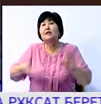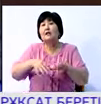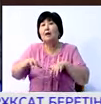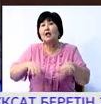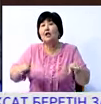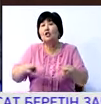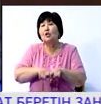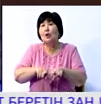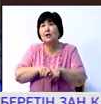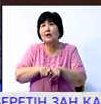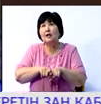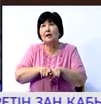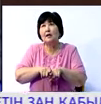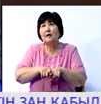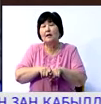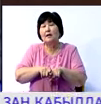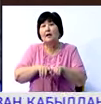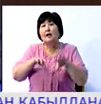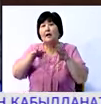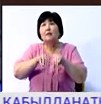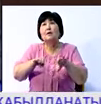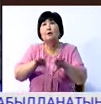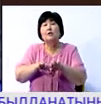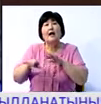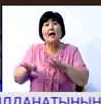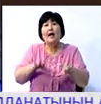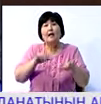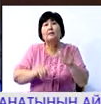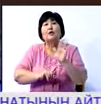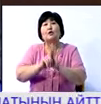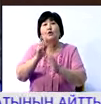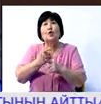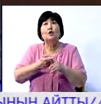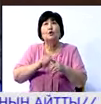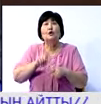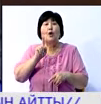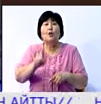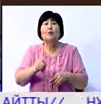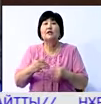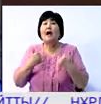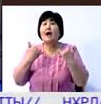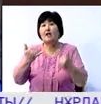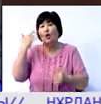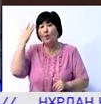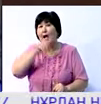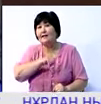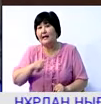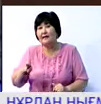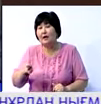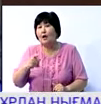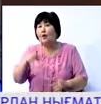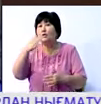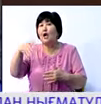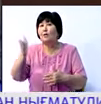жемқорлықты жол туғызған деп сондай әрекетіне әкеліп соғытырады. Сондықтан осыны алдын алу мақсатында, осындай